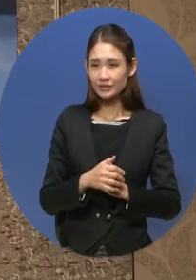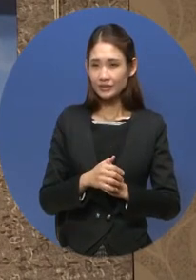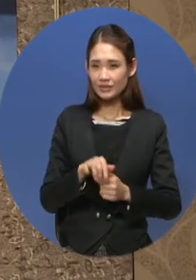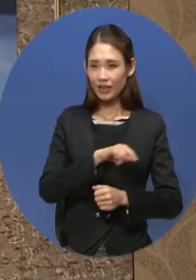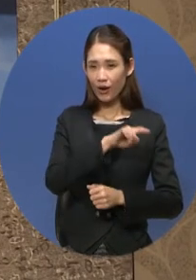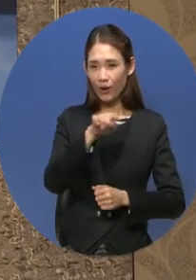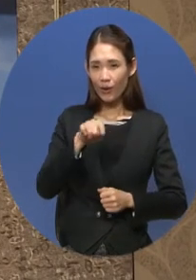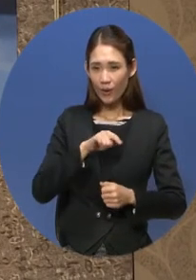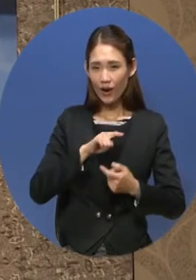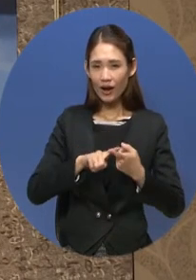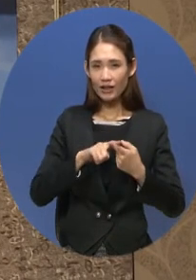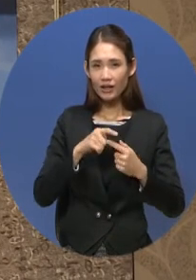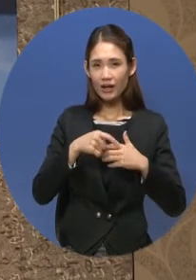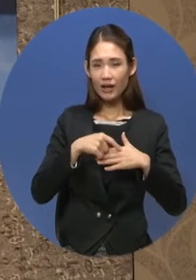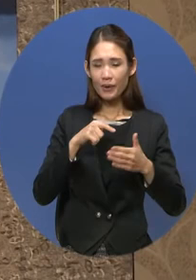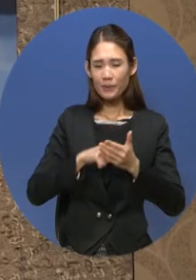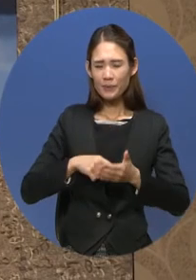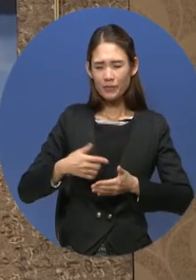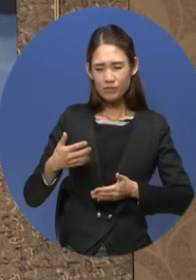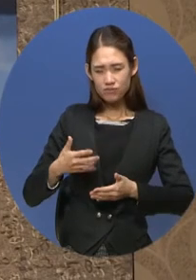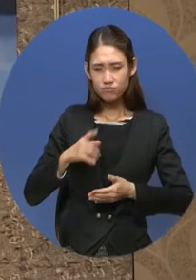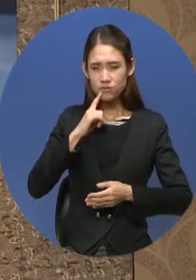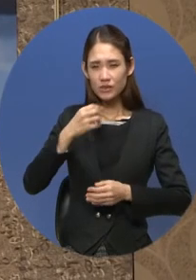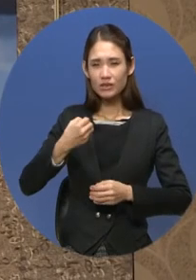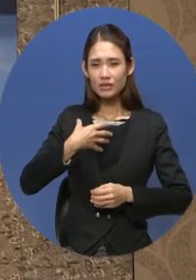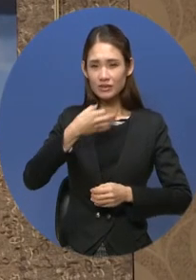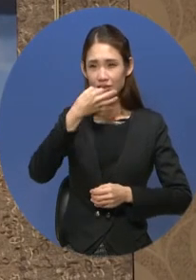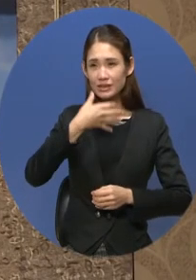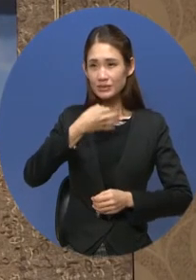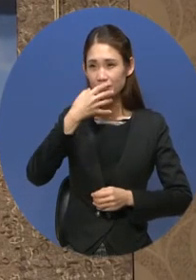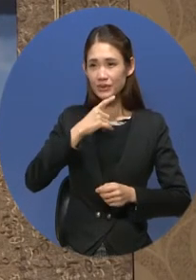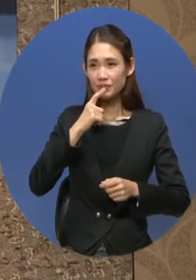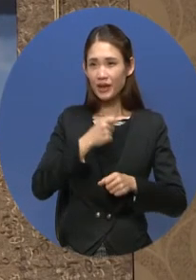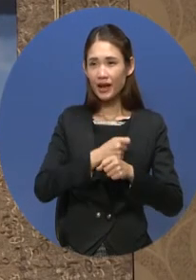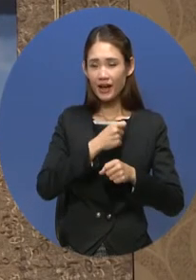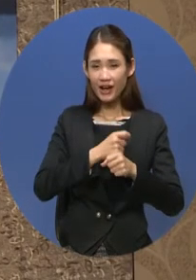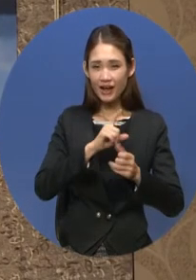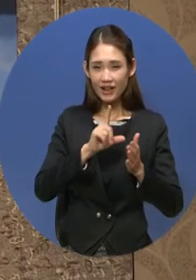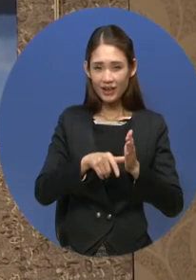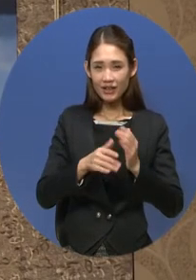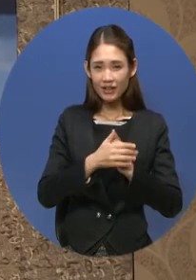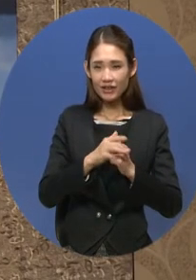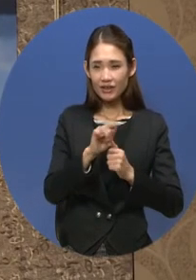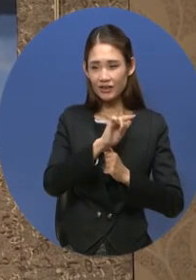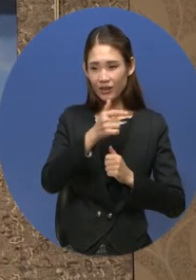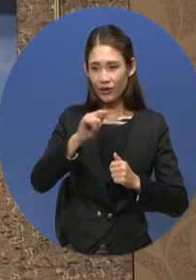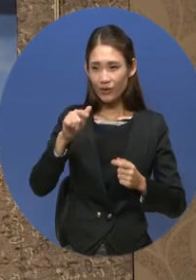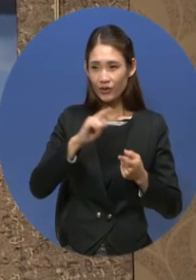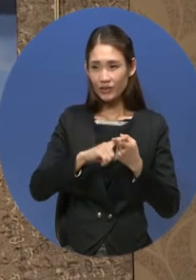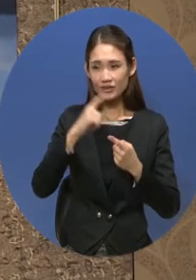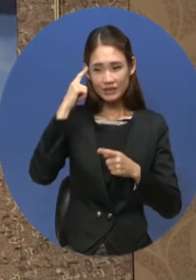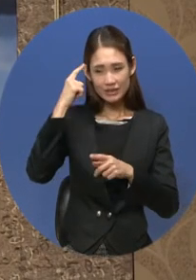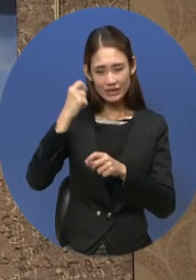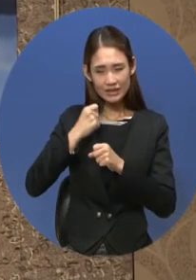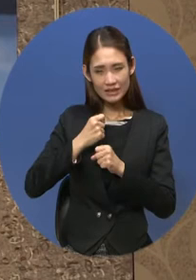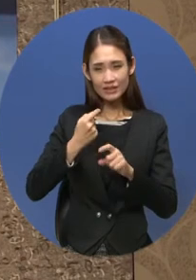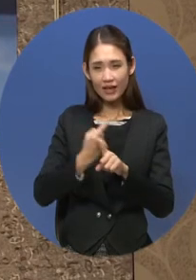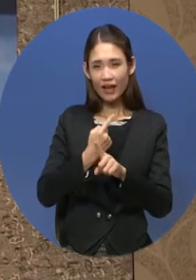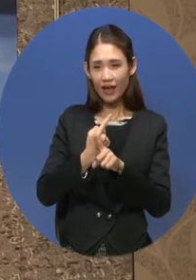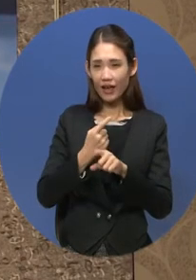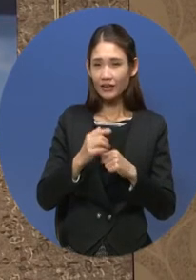그들이 이제 마음 아파하고 힘들어하는 것을 보면서 그런 것들에 대한 인식